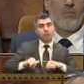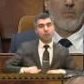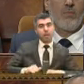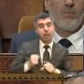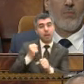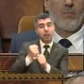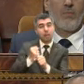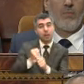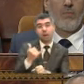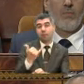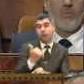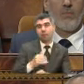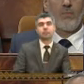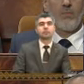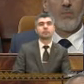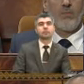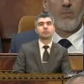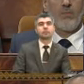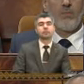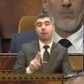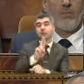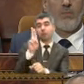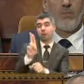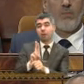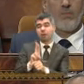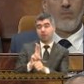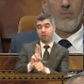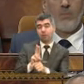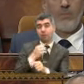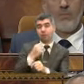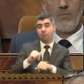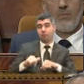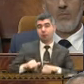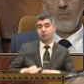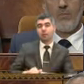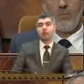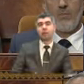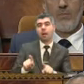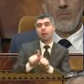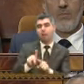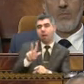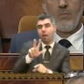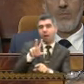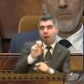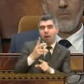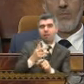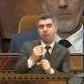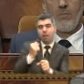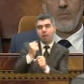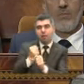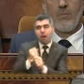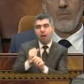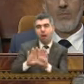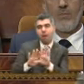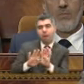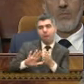الحيوي. فيما يتعلق بسؤالنا السيد الوزير، كنعرفوا بان انجاز اي نوع من انواع الشغل كينجمع عليه مخاطر،